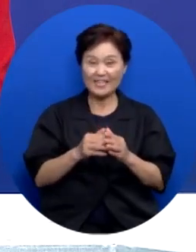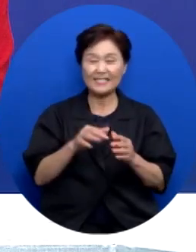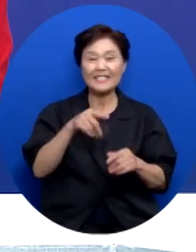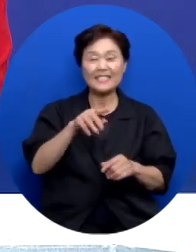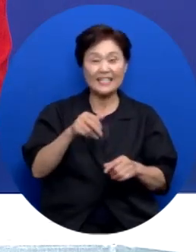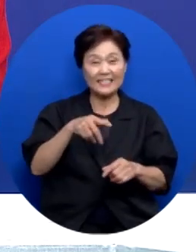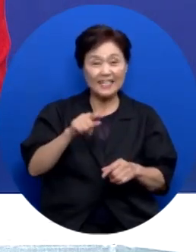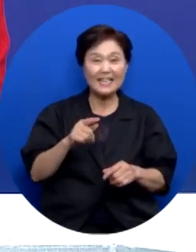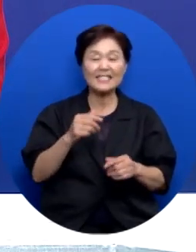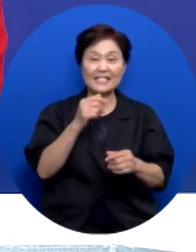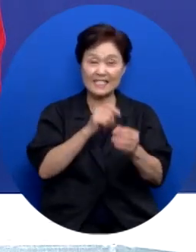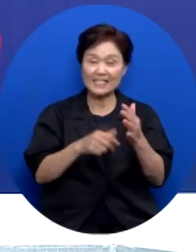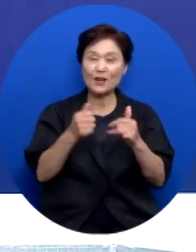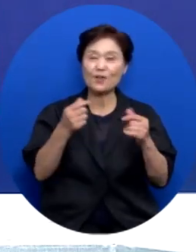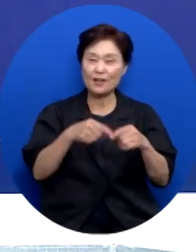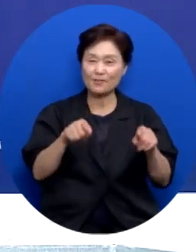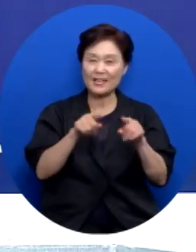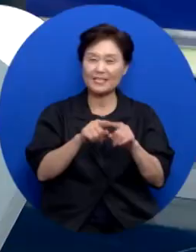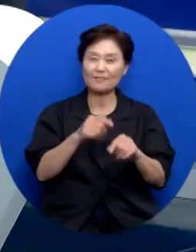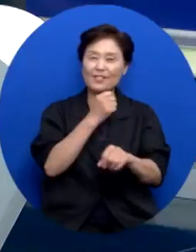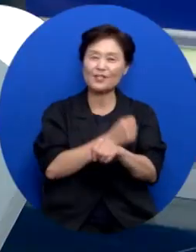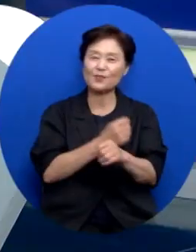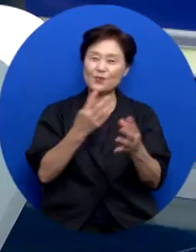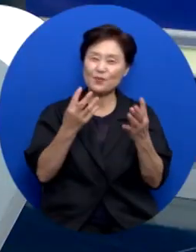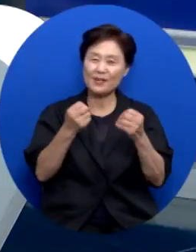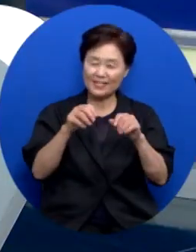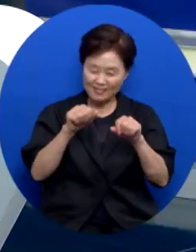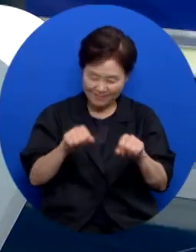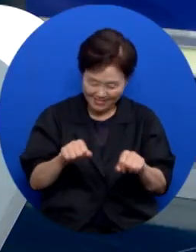장창일 기자와 함께했습니다 장창일 기자 수고했습니다